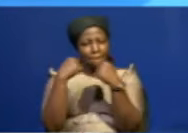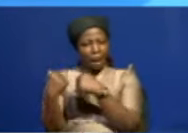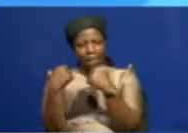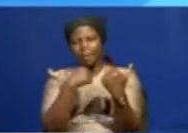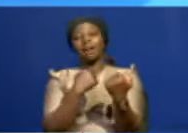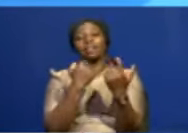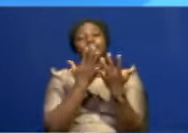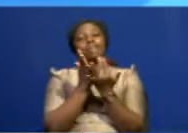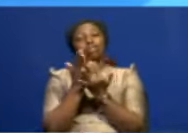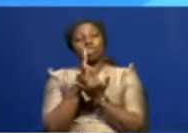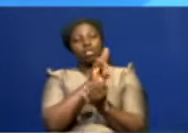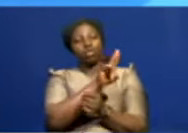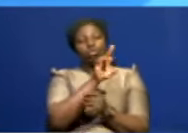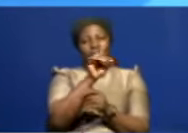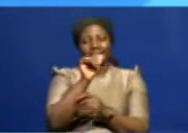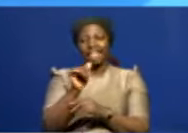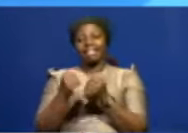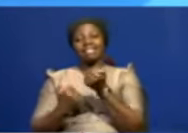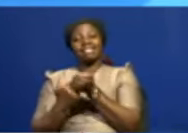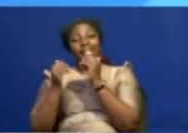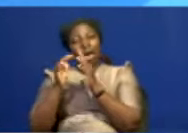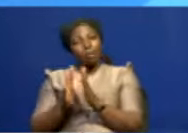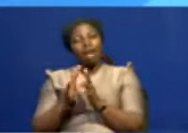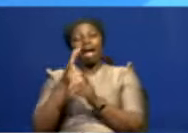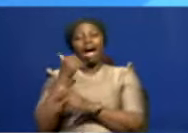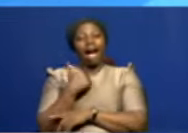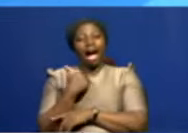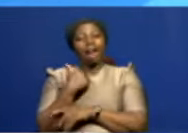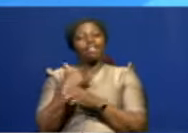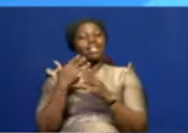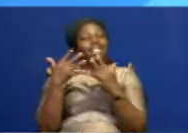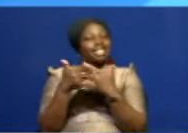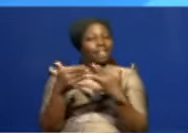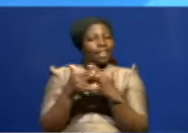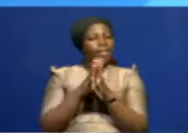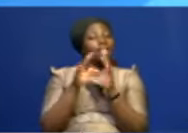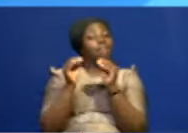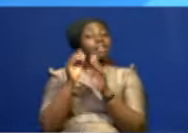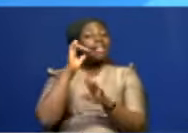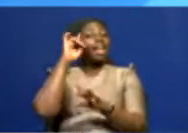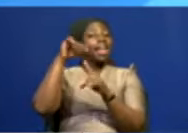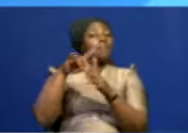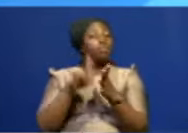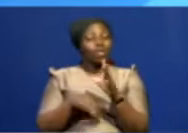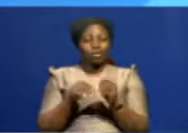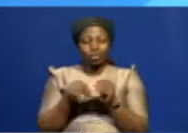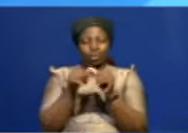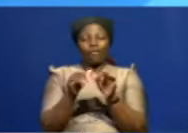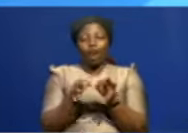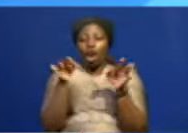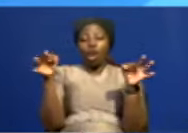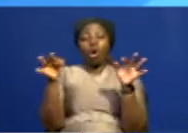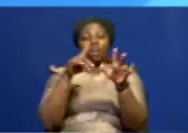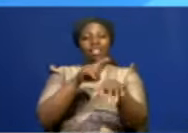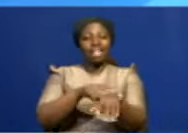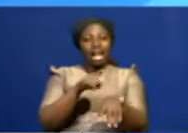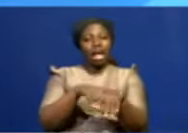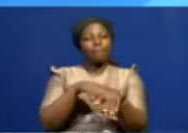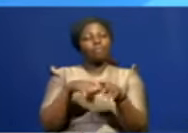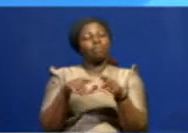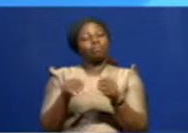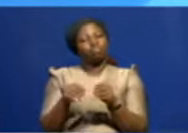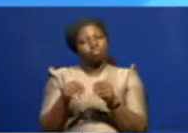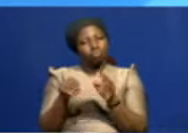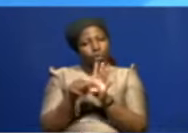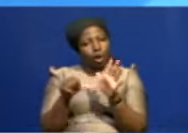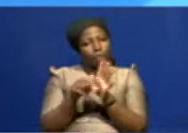hao wa UDA yalivuruga mkutano ulionuiwa kusuluhisha mizozo ya muda mrefu baina ya wanasiasa hao wawili. Ripota